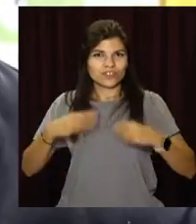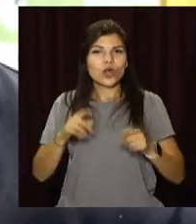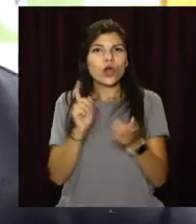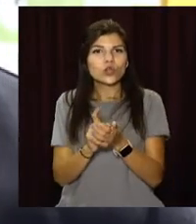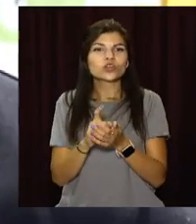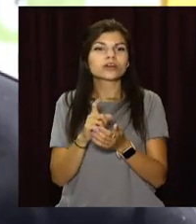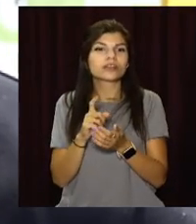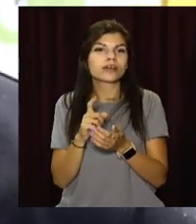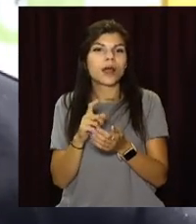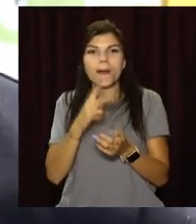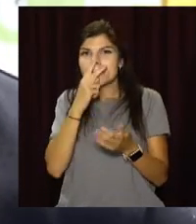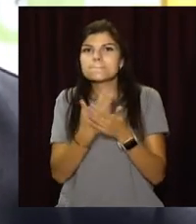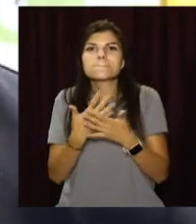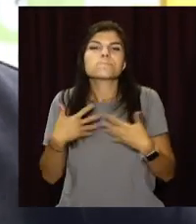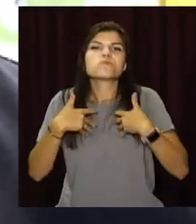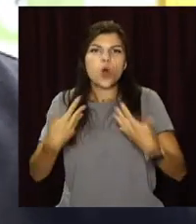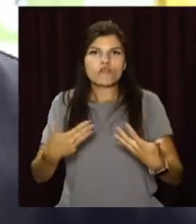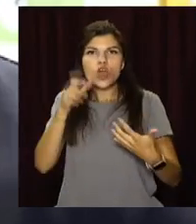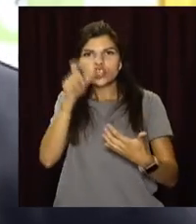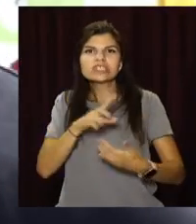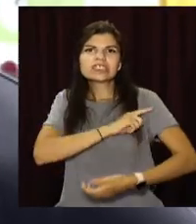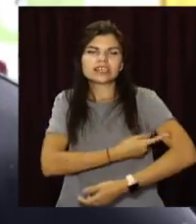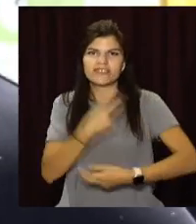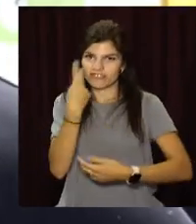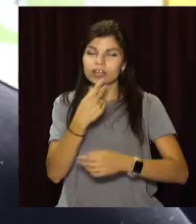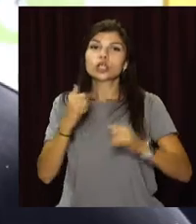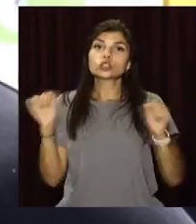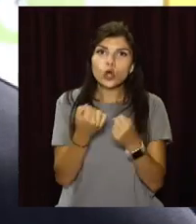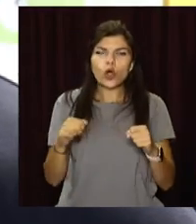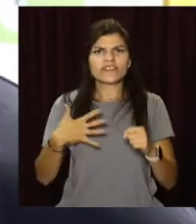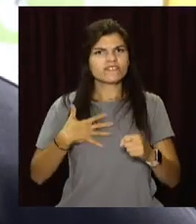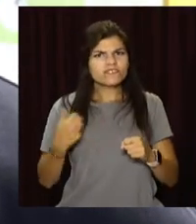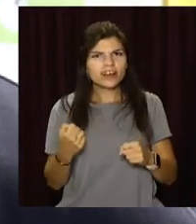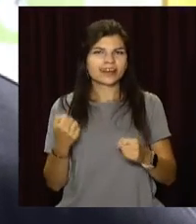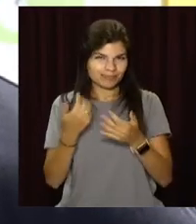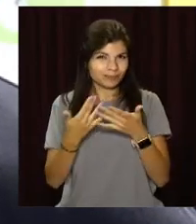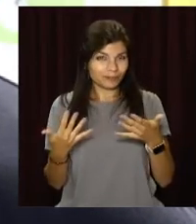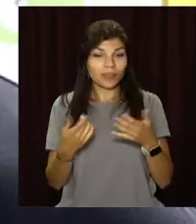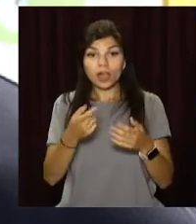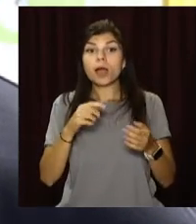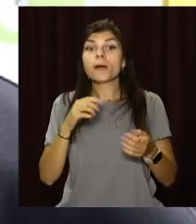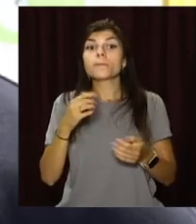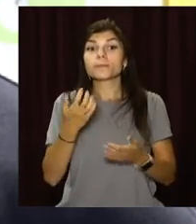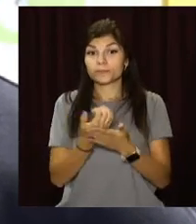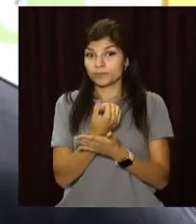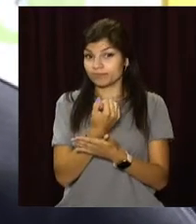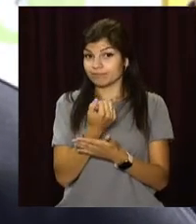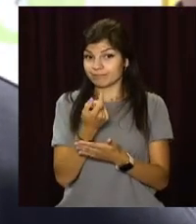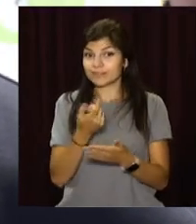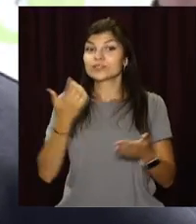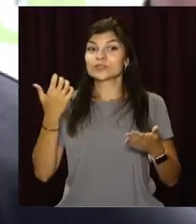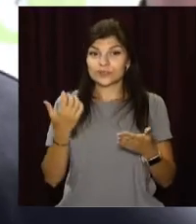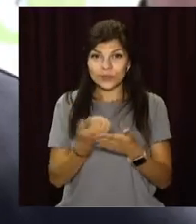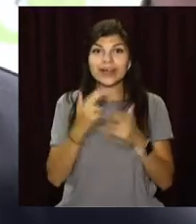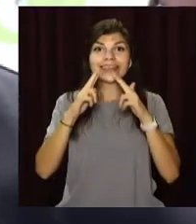повинно працювати усе тіло, абсолютно усі м'язи і представлені бути усі прояви людської сили.